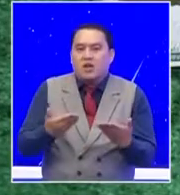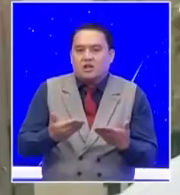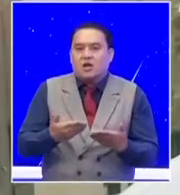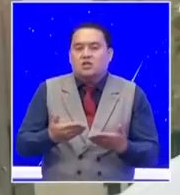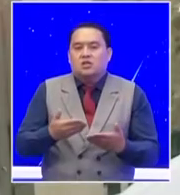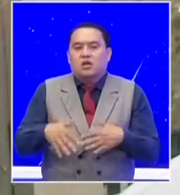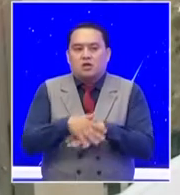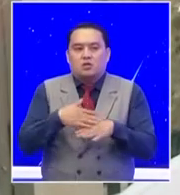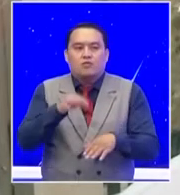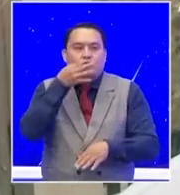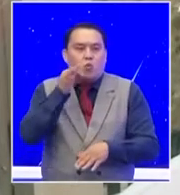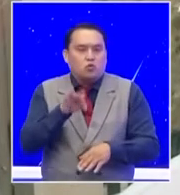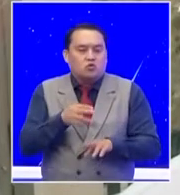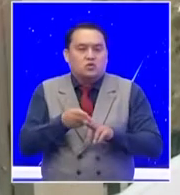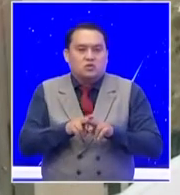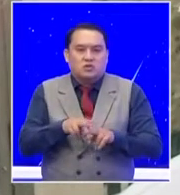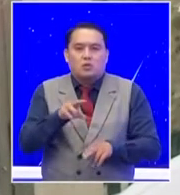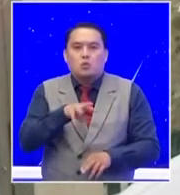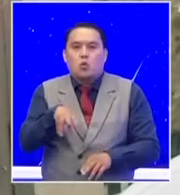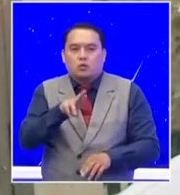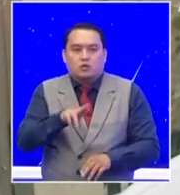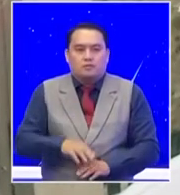предлагают жителям страны самый вкусный лепсинский мед.